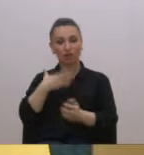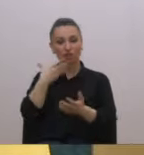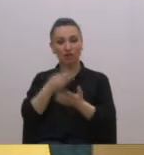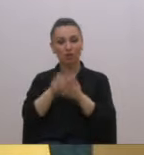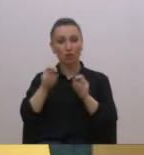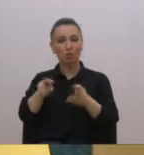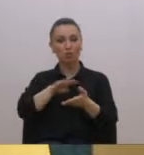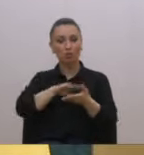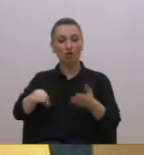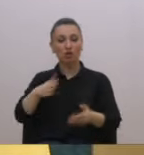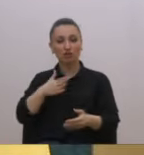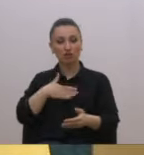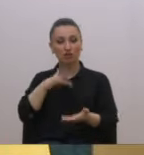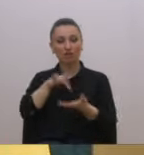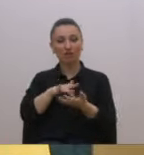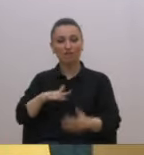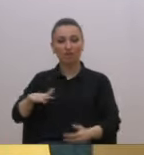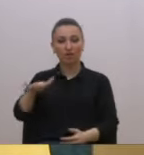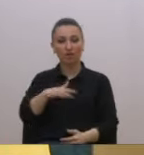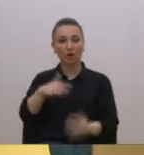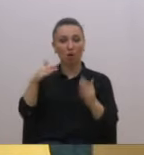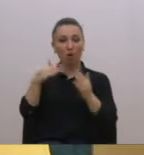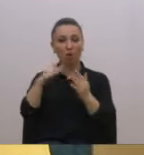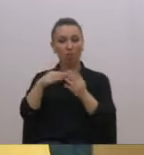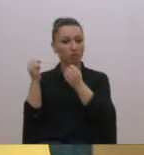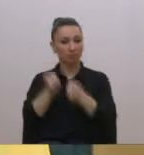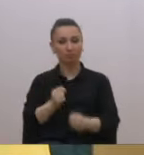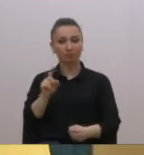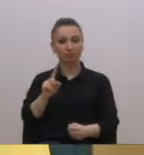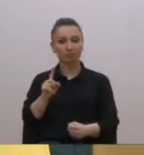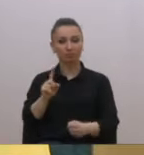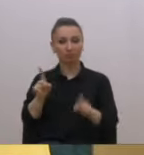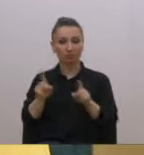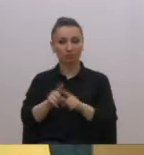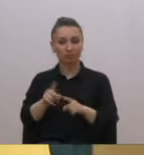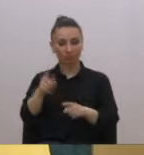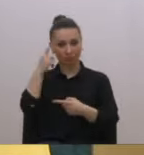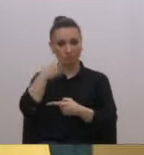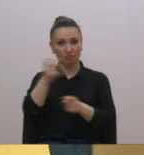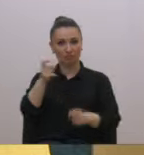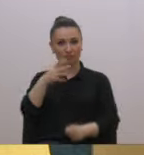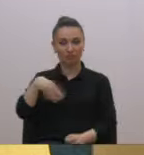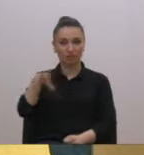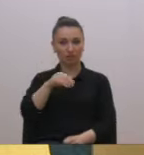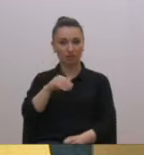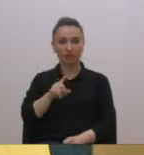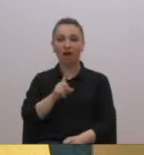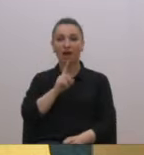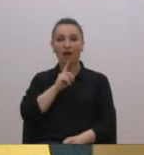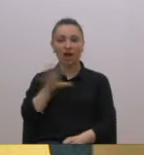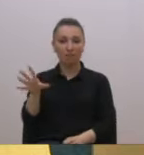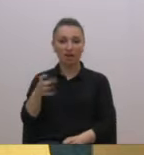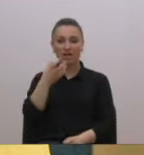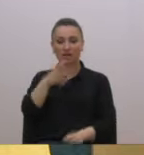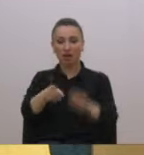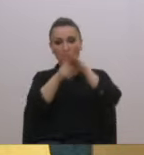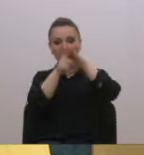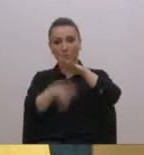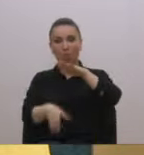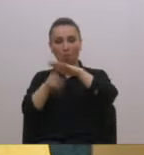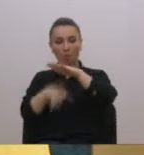რომ დავიცვათ ჩვენი ქვეყანა ომში ჩათრევისგან, რომლისკენაც ასე ძალიან მოუწოდებდით თქვენ. არ იქნება ცხელი ბომბები